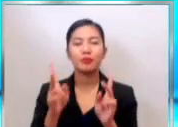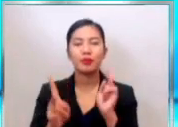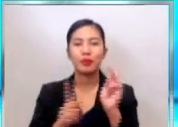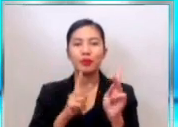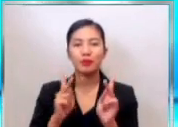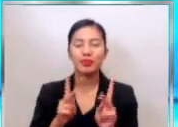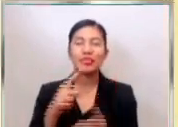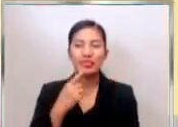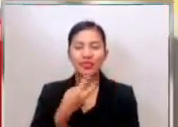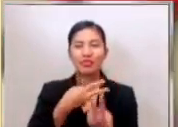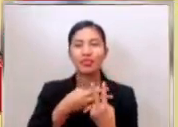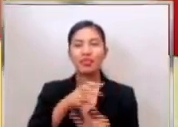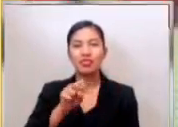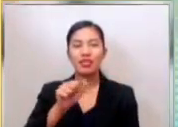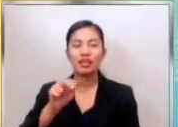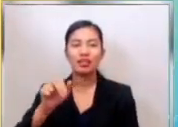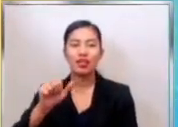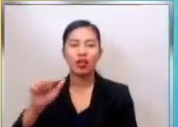Pulido.